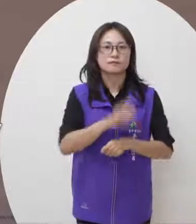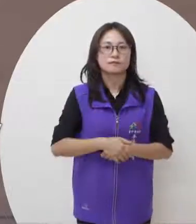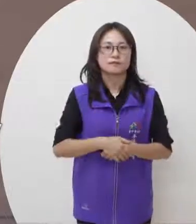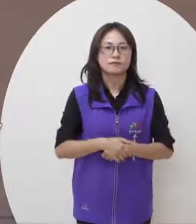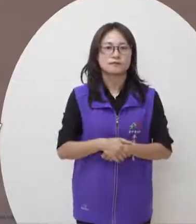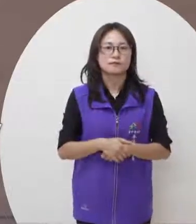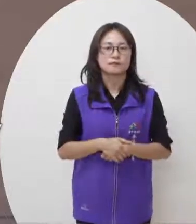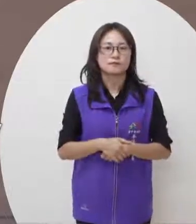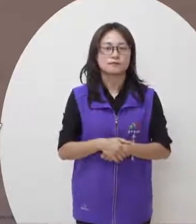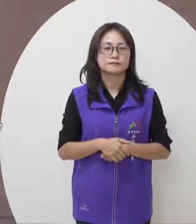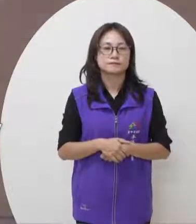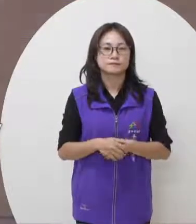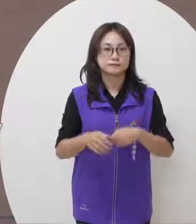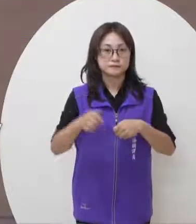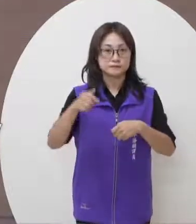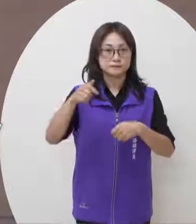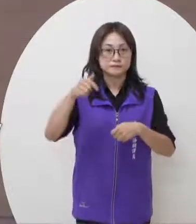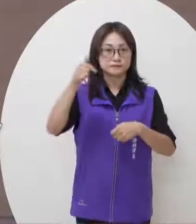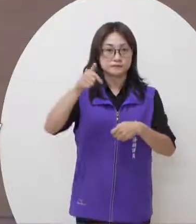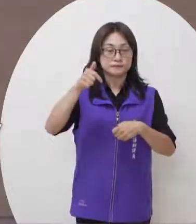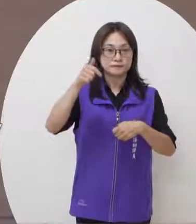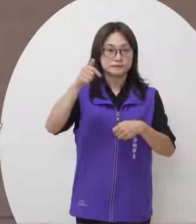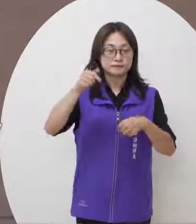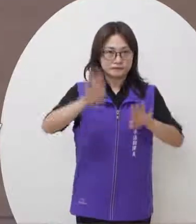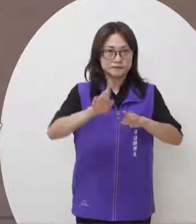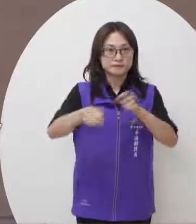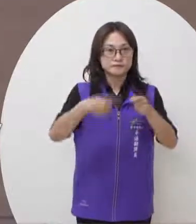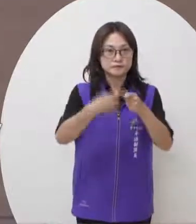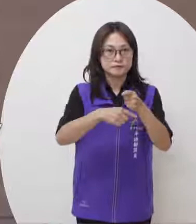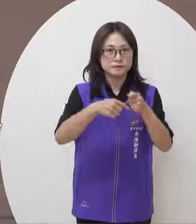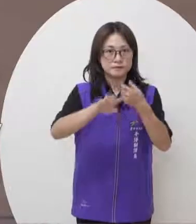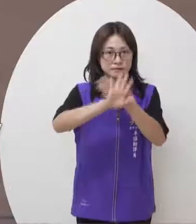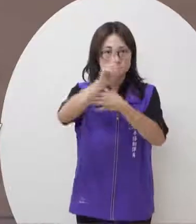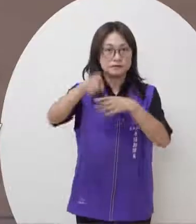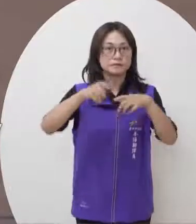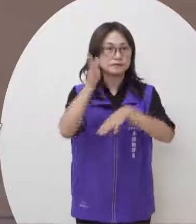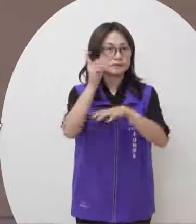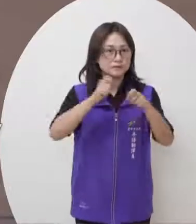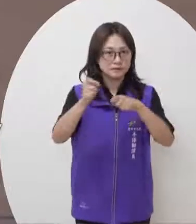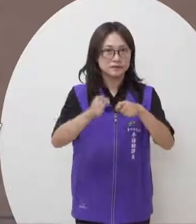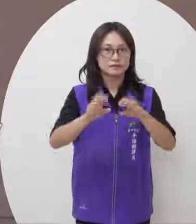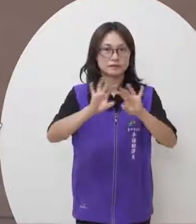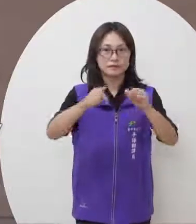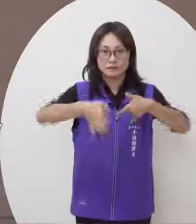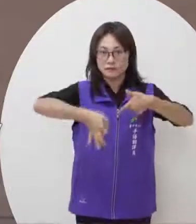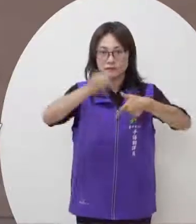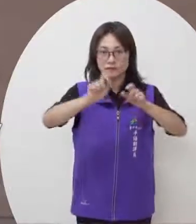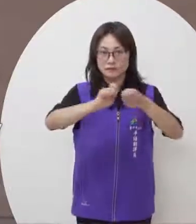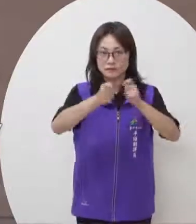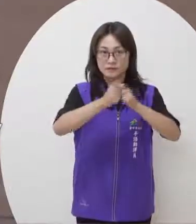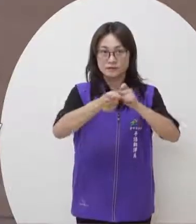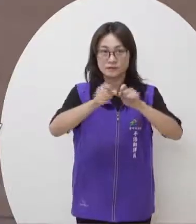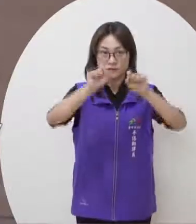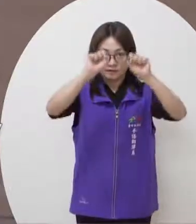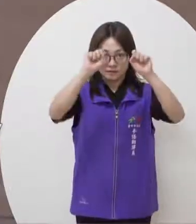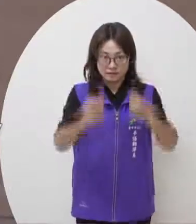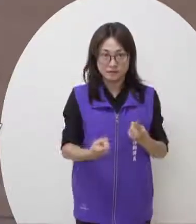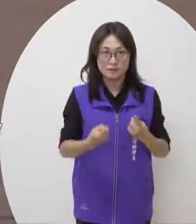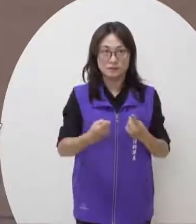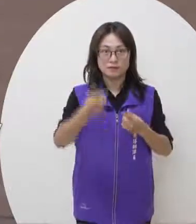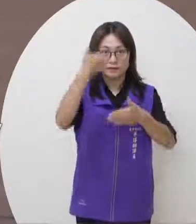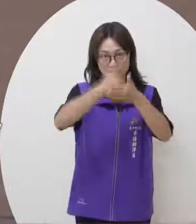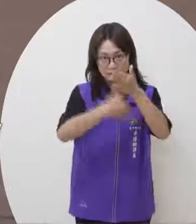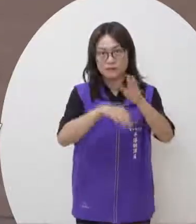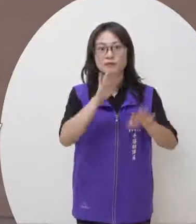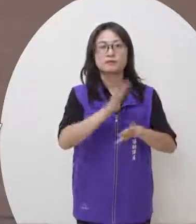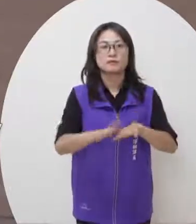重大的政策，从今年开始大降地价税，下个月开始，因为10月中开始